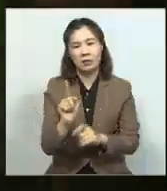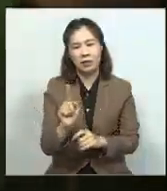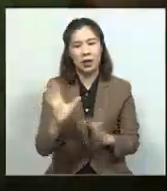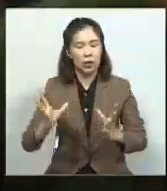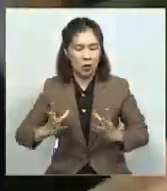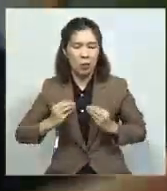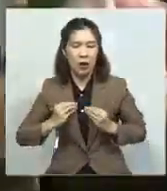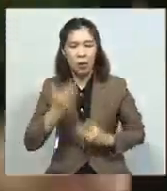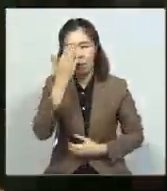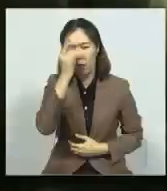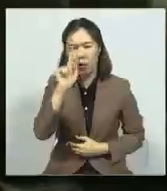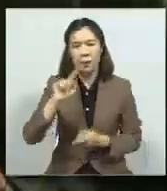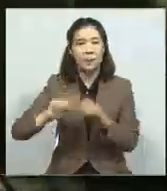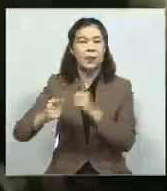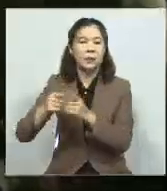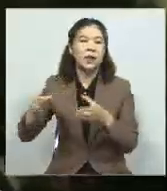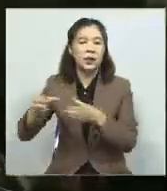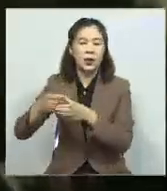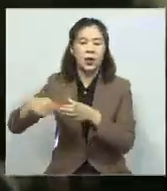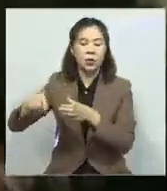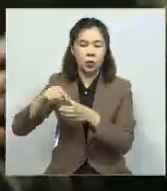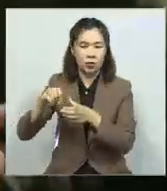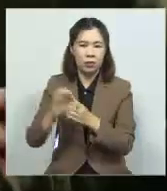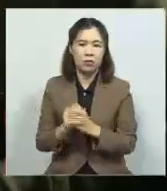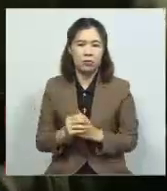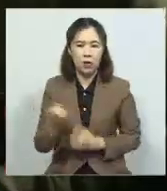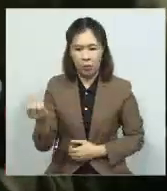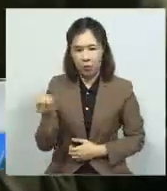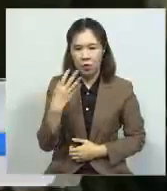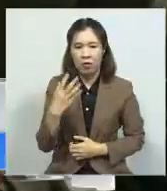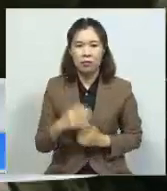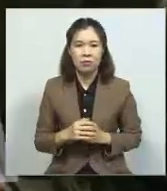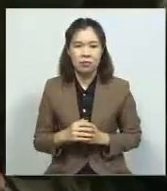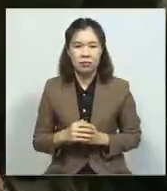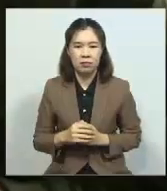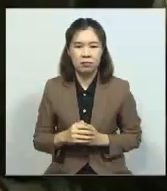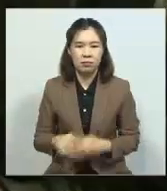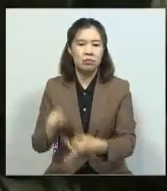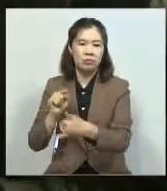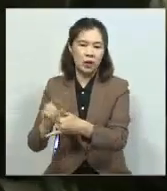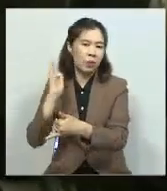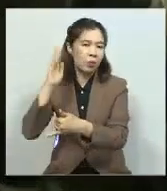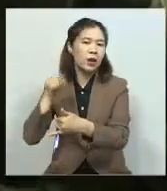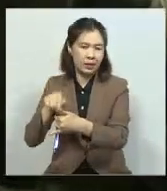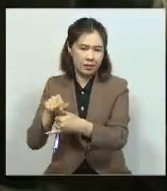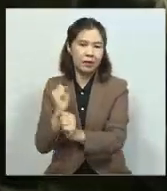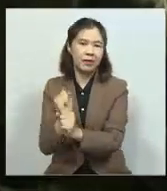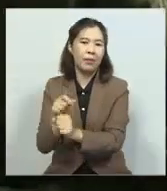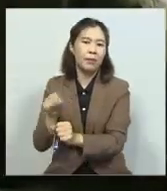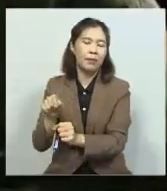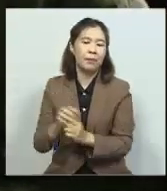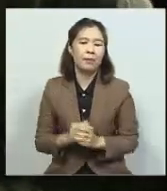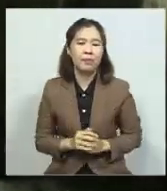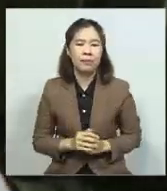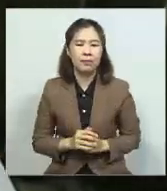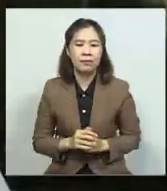เพื่อนในกลุ่มเขาก็บอกว่าคือไม่ได้ชี้หรอกแต่เขาก็บอกว่านี่คนนี้เป็นคนทำ แล้วข้อหาอาจารย์ยังไม่ ได้แจ้งเพ